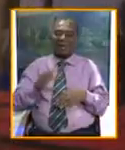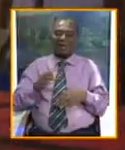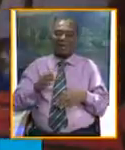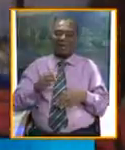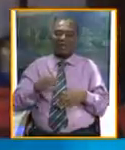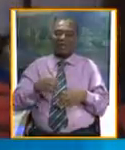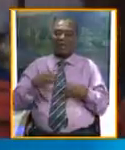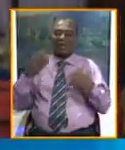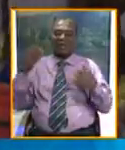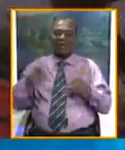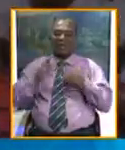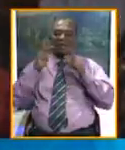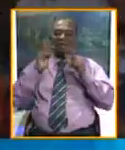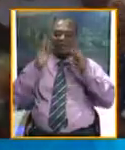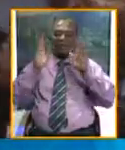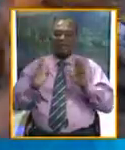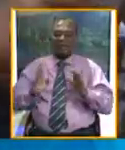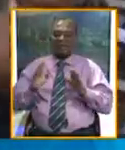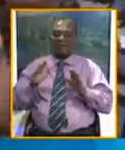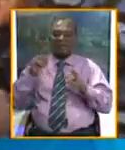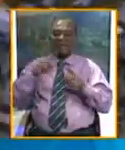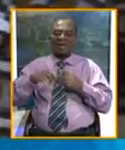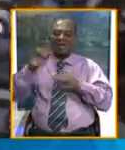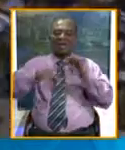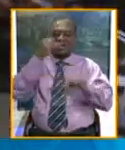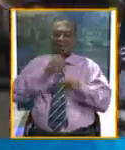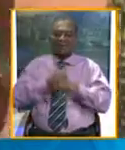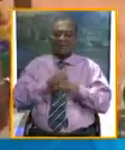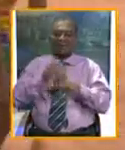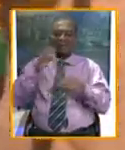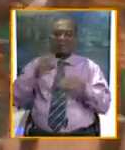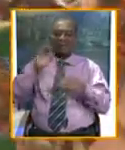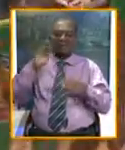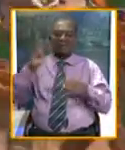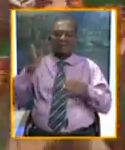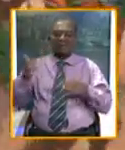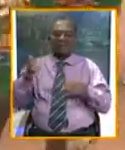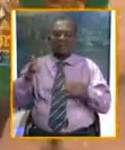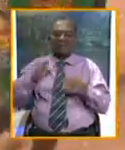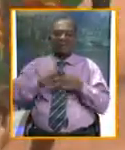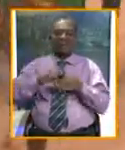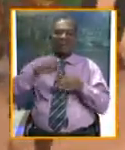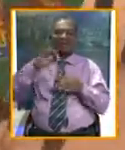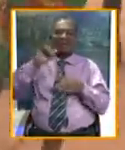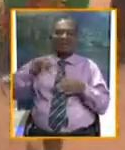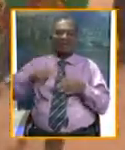il a été professeur d'informatique de gestion à l'Institut Polytechnique Félix Houphouët-Boigny de